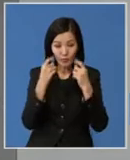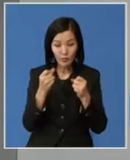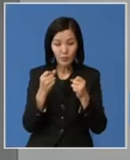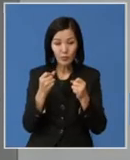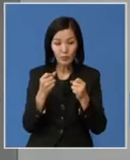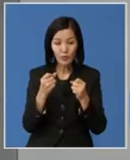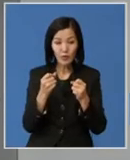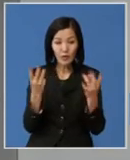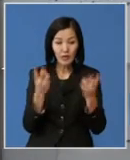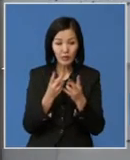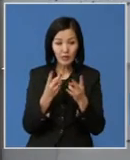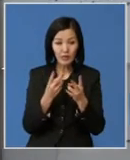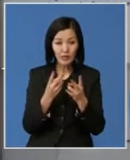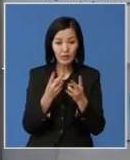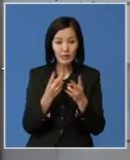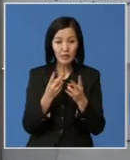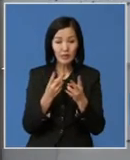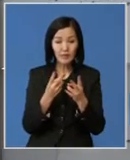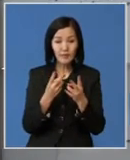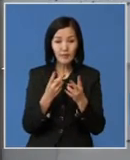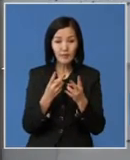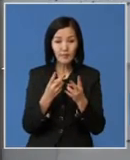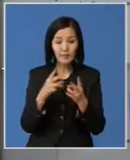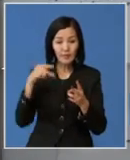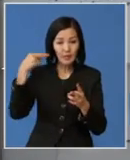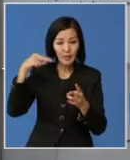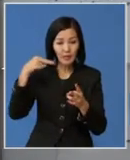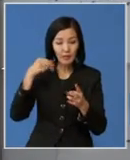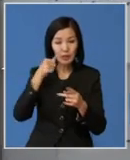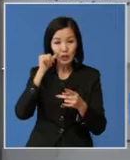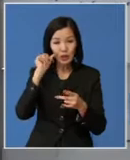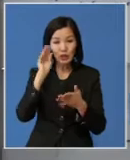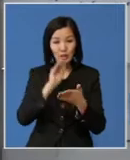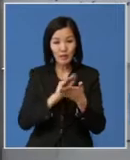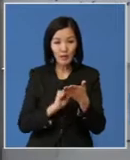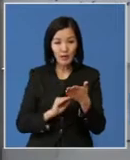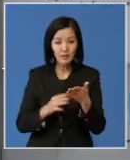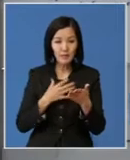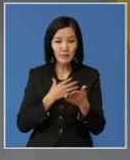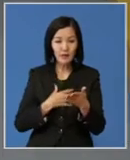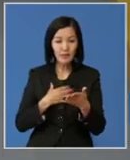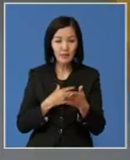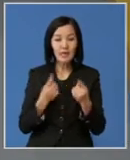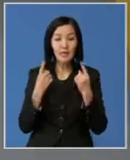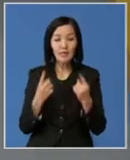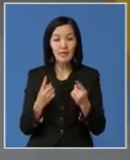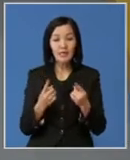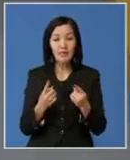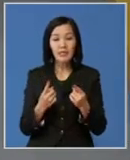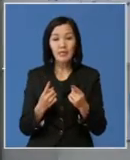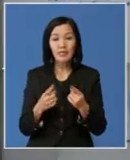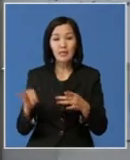бұлыңғыр болады. Осы тұрғыдан алатын болсақ, елбасының кешегі мақаласы үлкен маңызға ие. Осының барлығы